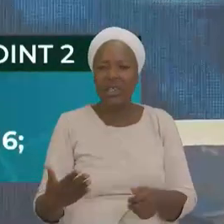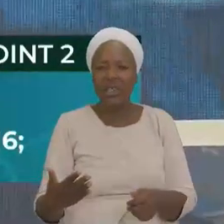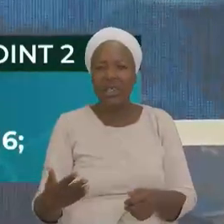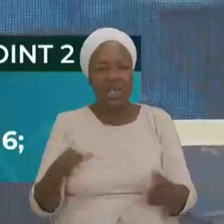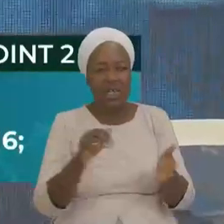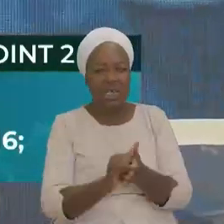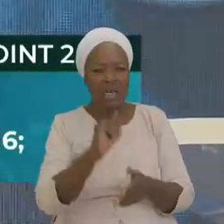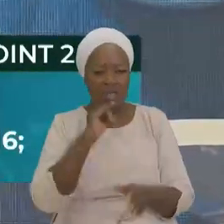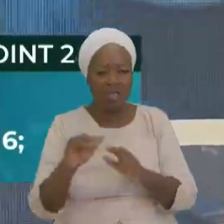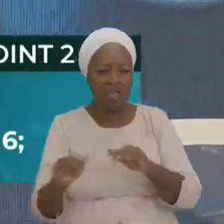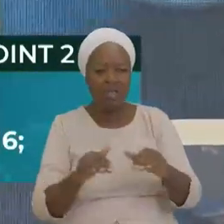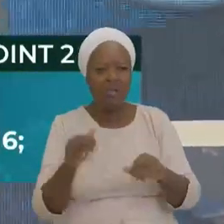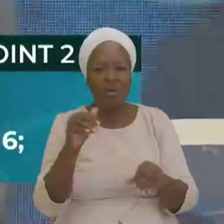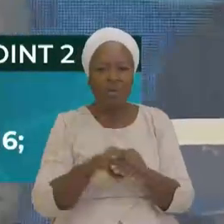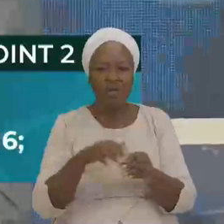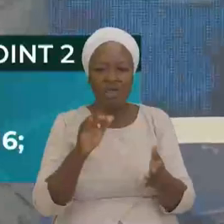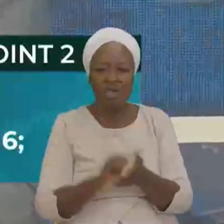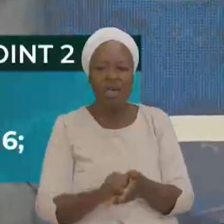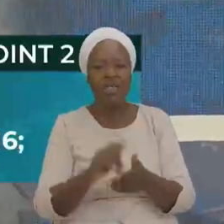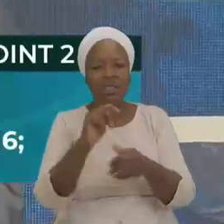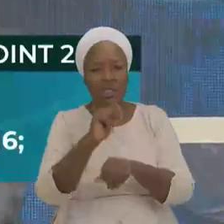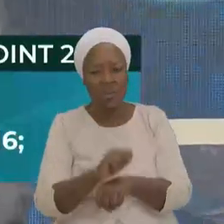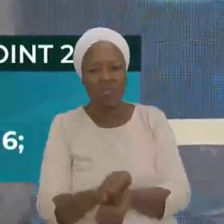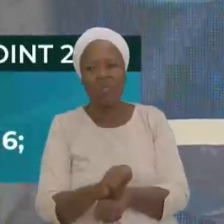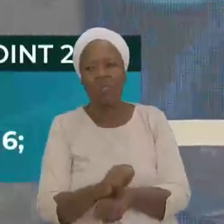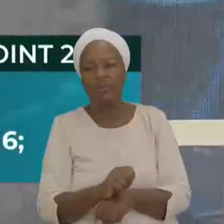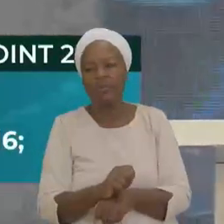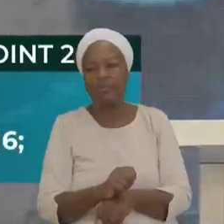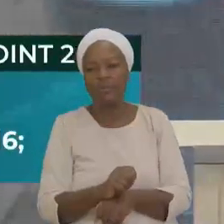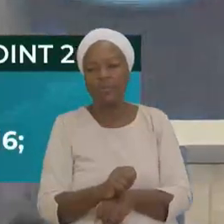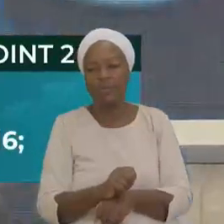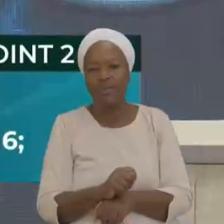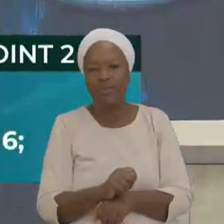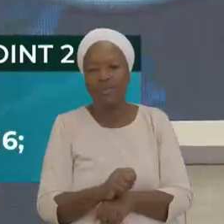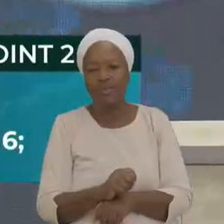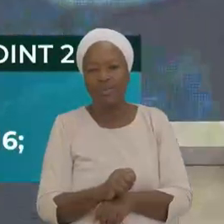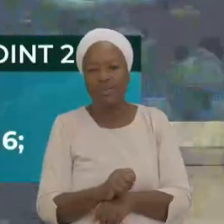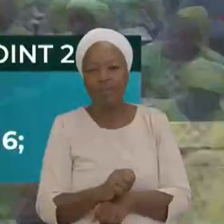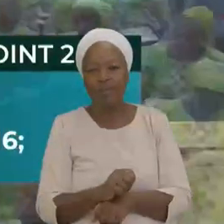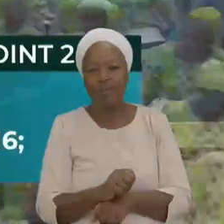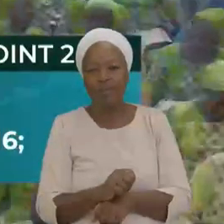Dieu observe tout ce qui est fait dans ce temple-là?